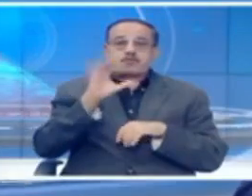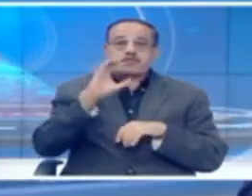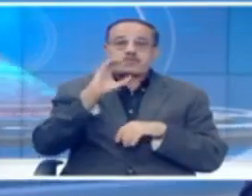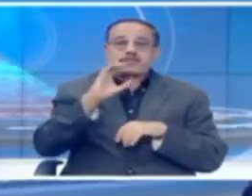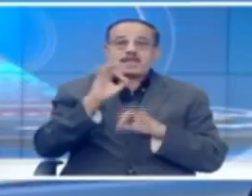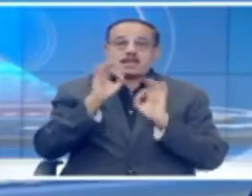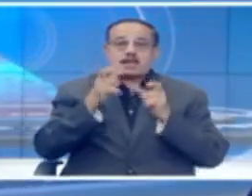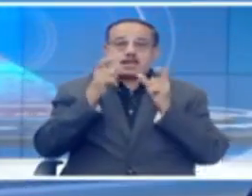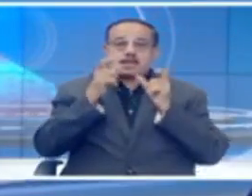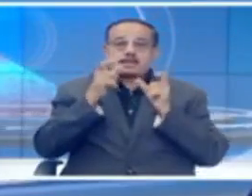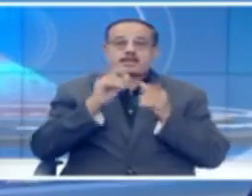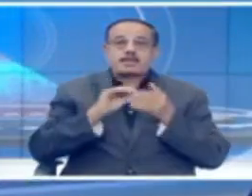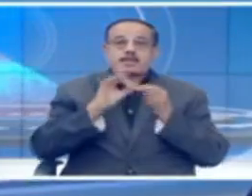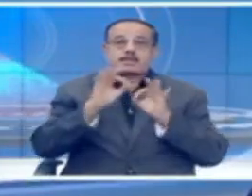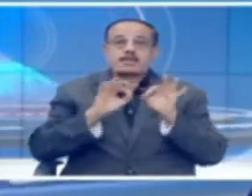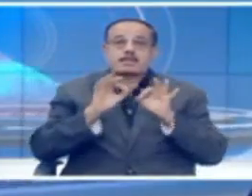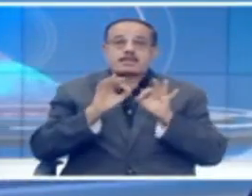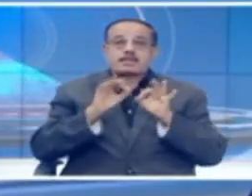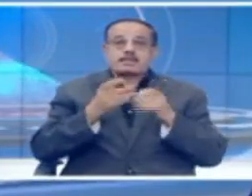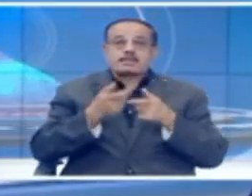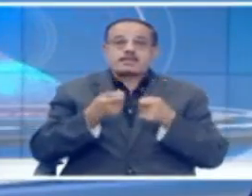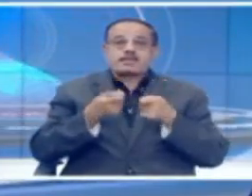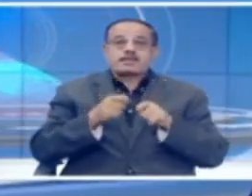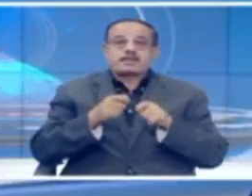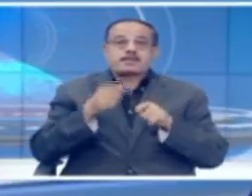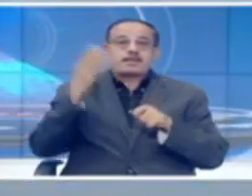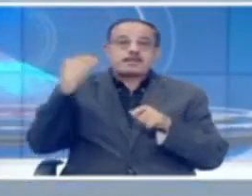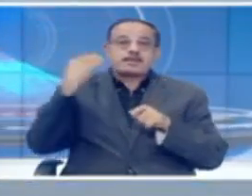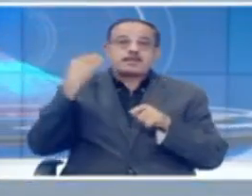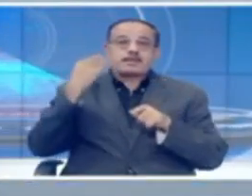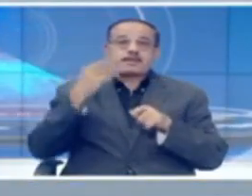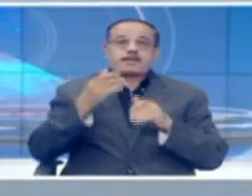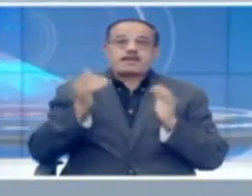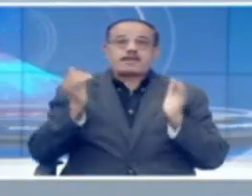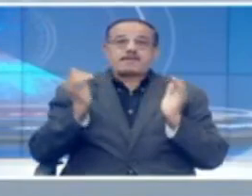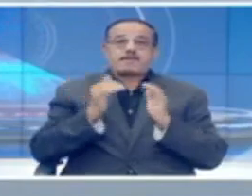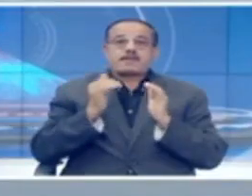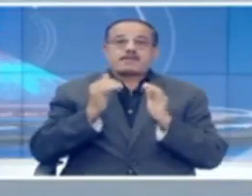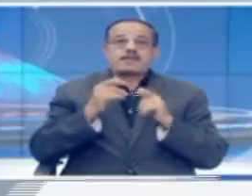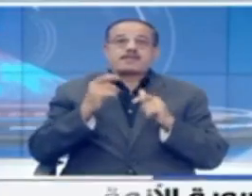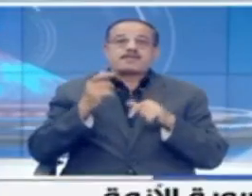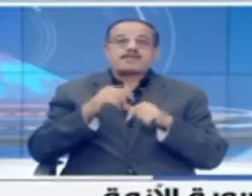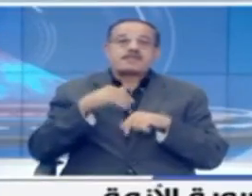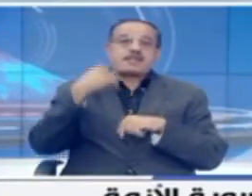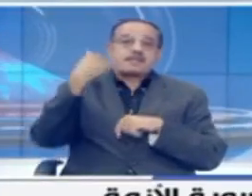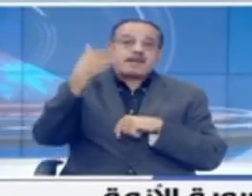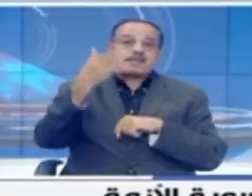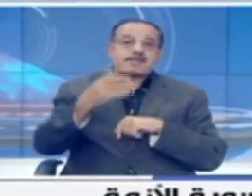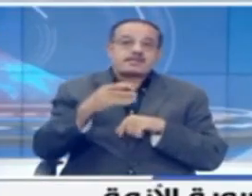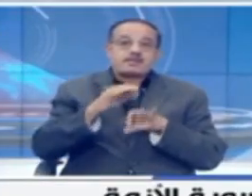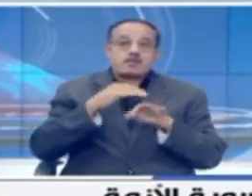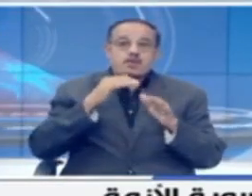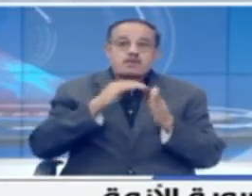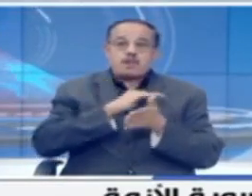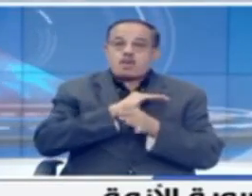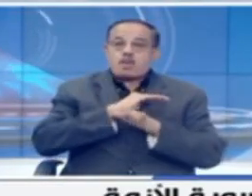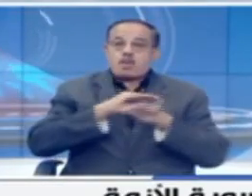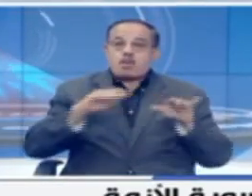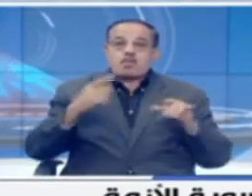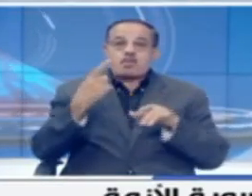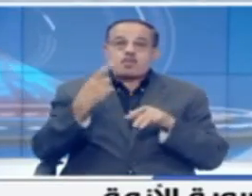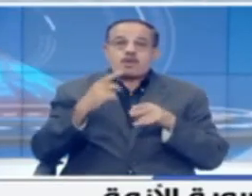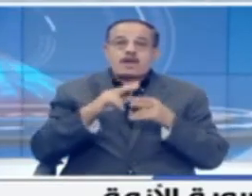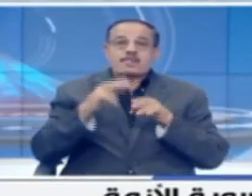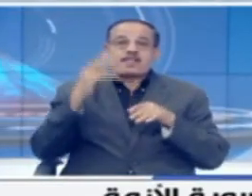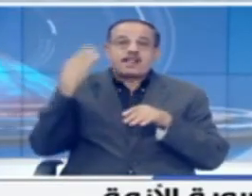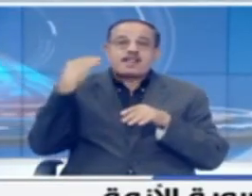المنيفي، شدد الرئيس السيسي على الحرص على تعزيز التنسيق الوثيق مع الجانب الليبي خلال الفترة الحالية